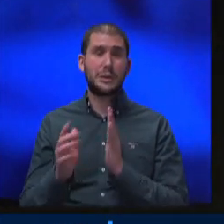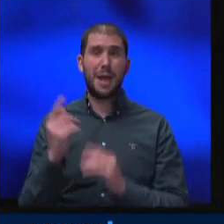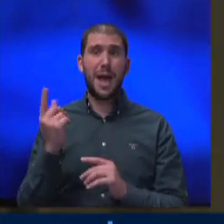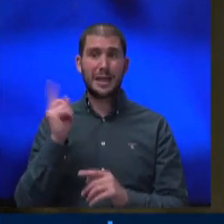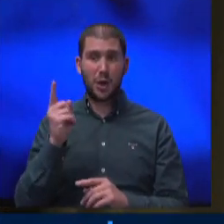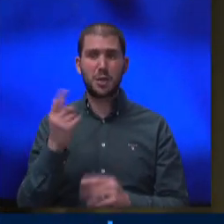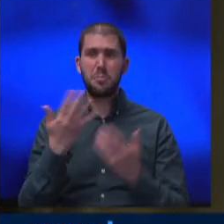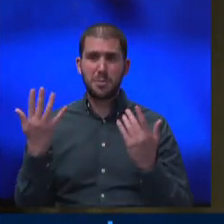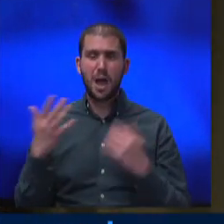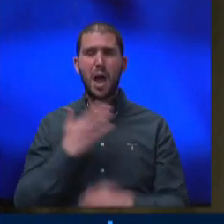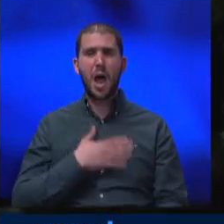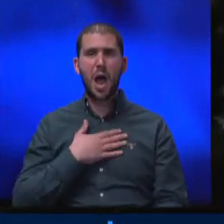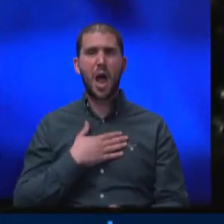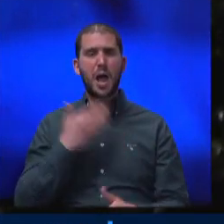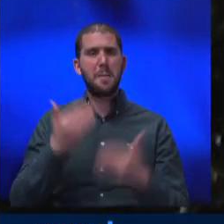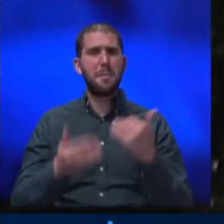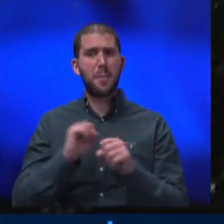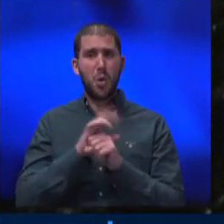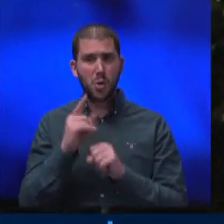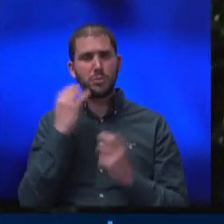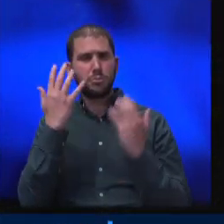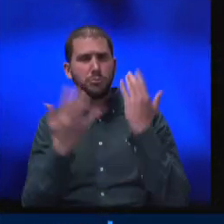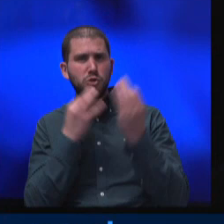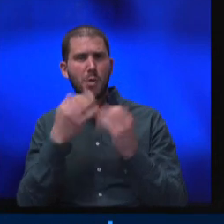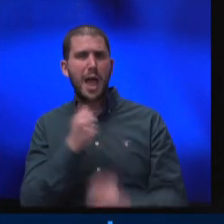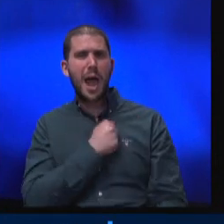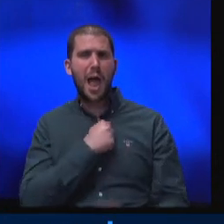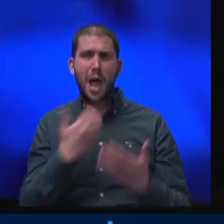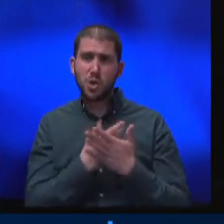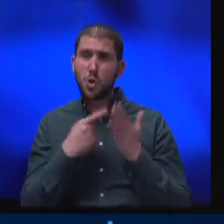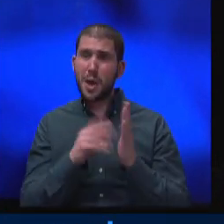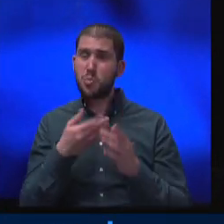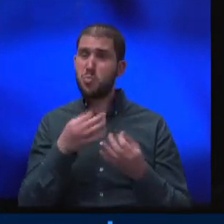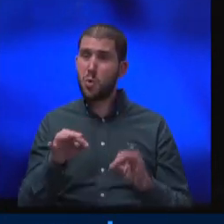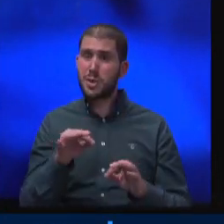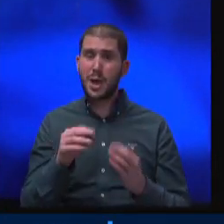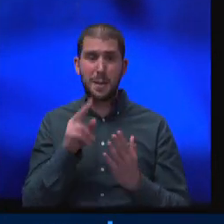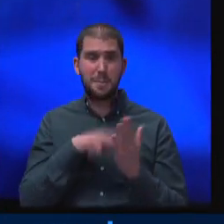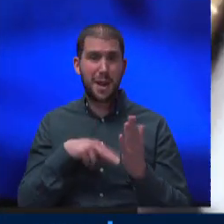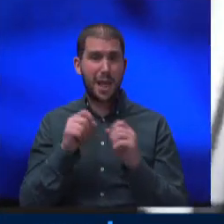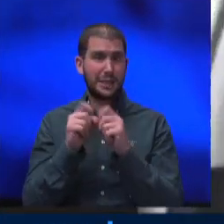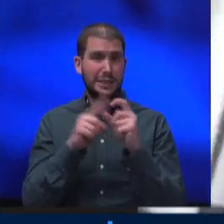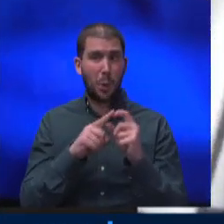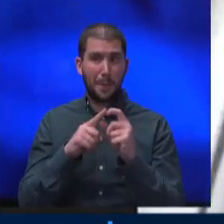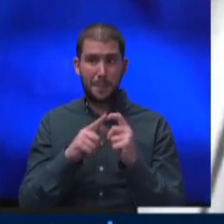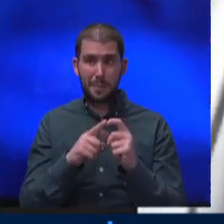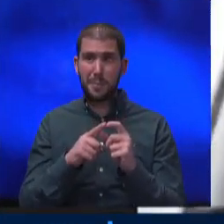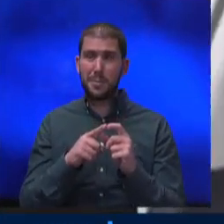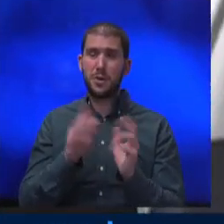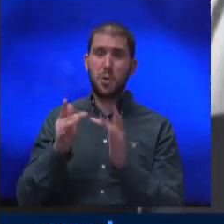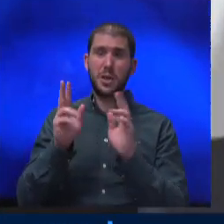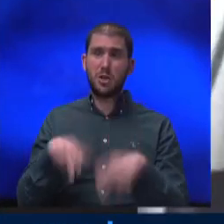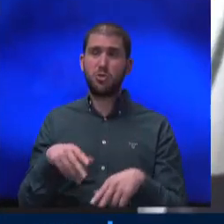מתברר שהחג בהגבלות קורונה מביא איתו שאלות הלכתיות חדשות. למשל, האם מותר לקרוא מגילה בזום? מחלוקת,